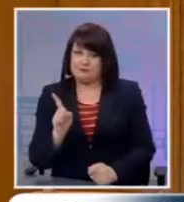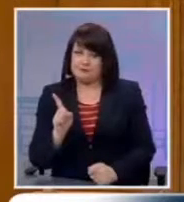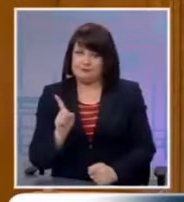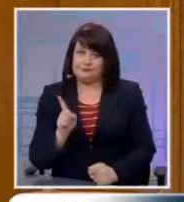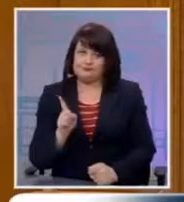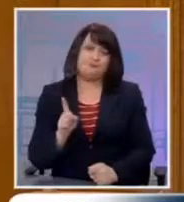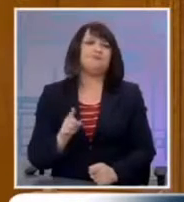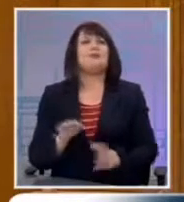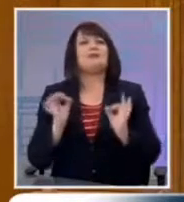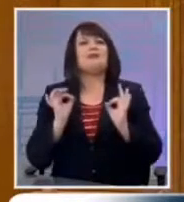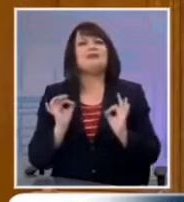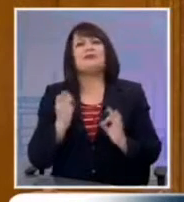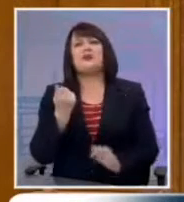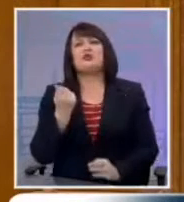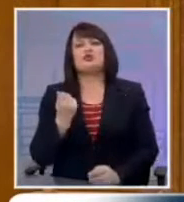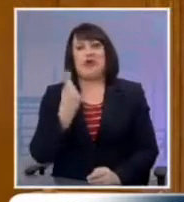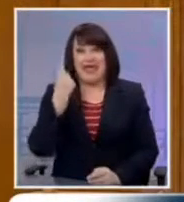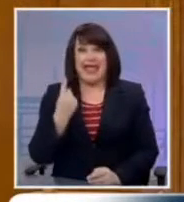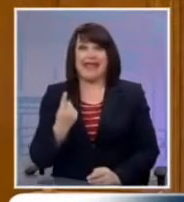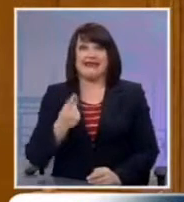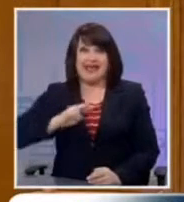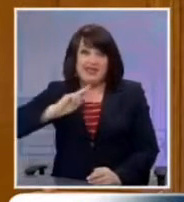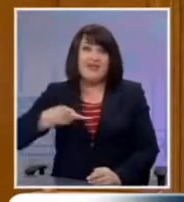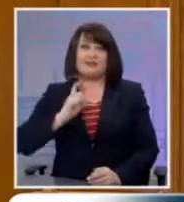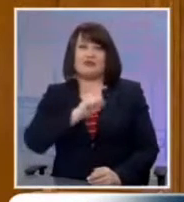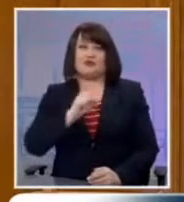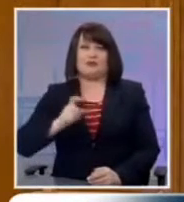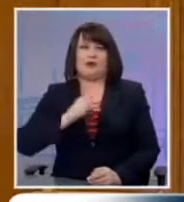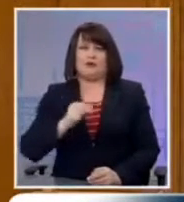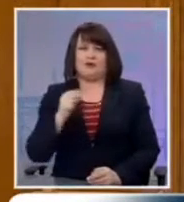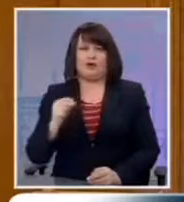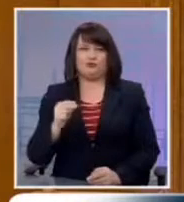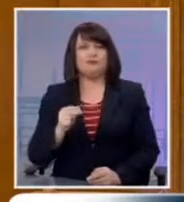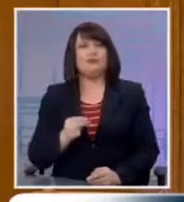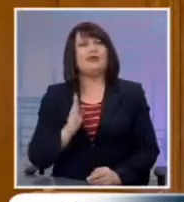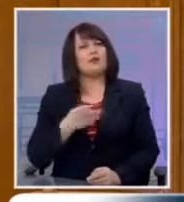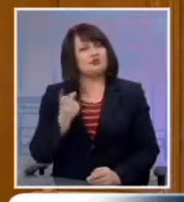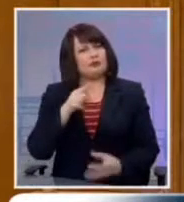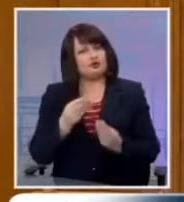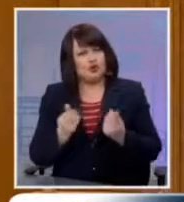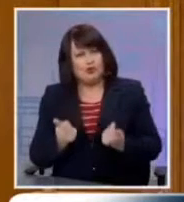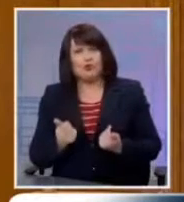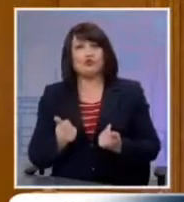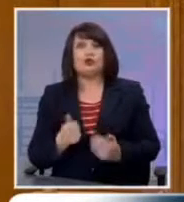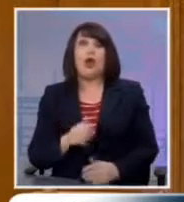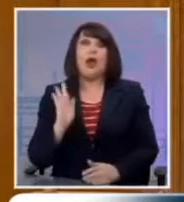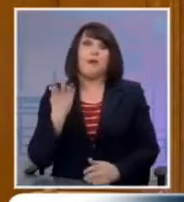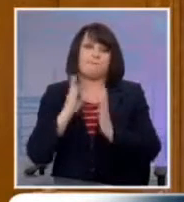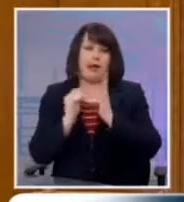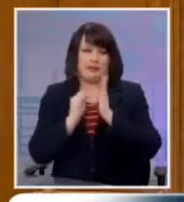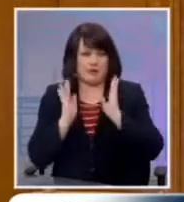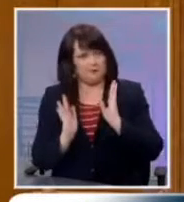μάλιστα του ποσού του 1 δισεκατομμυρίου ευρώ, να το κάνουμε αυτό εάν, για